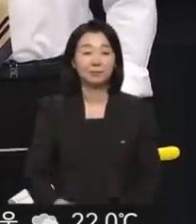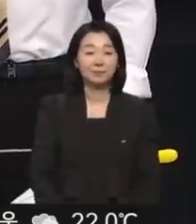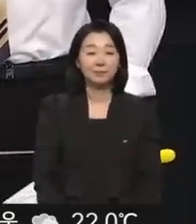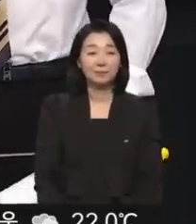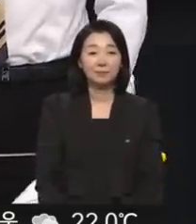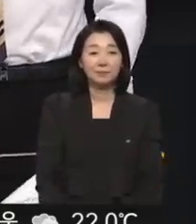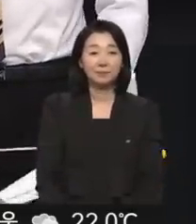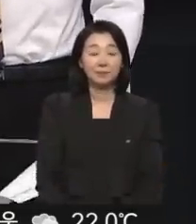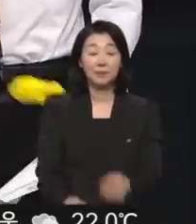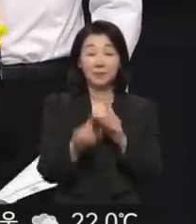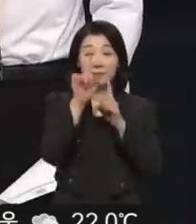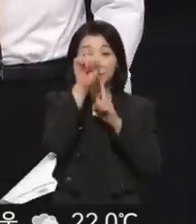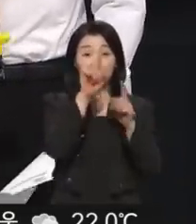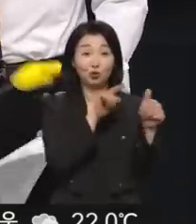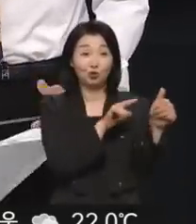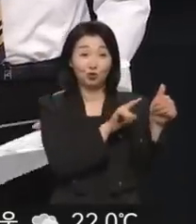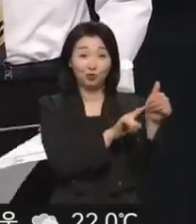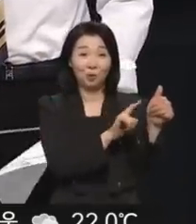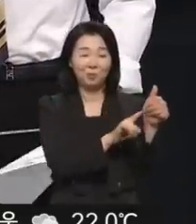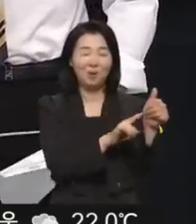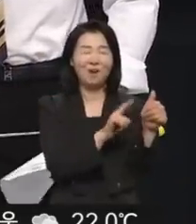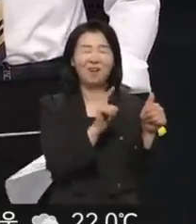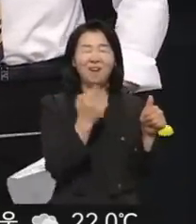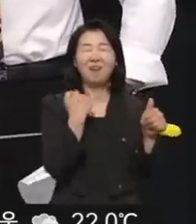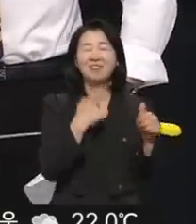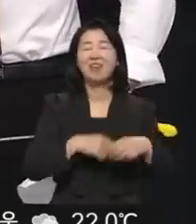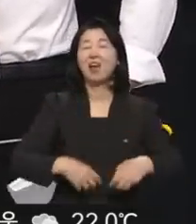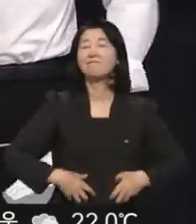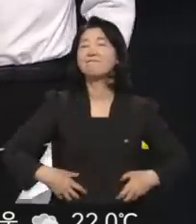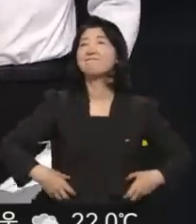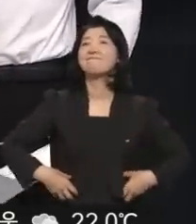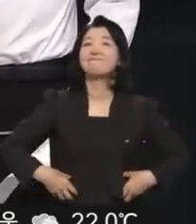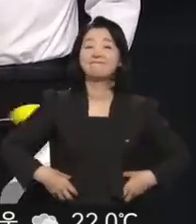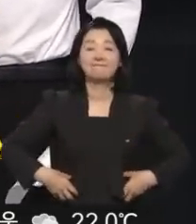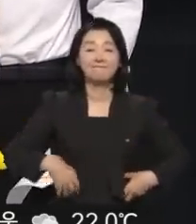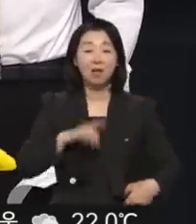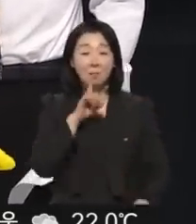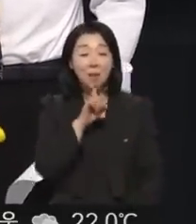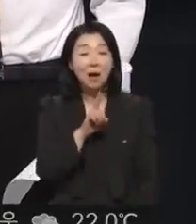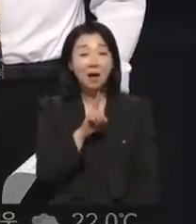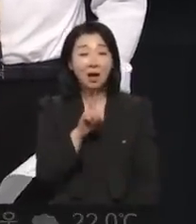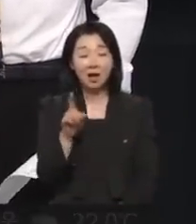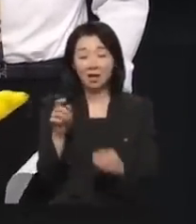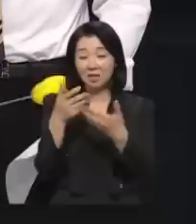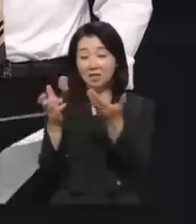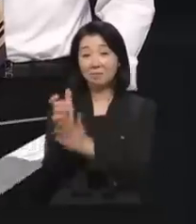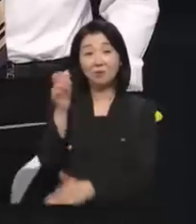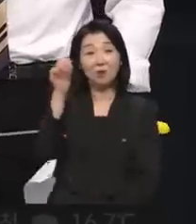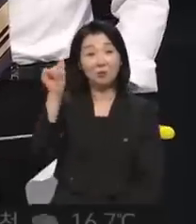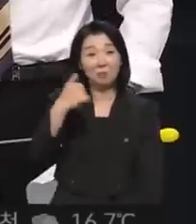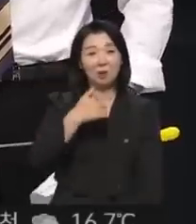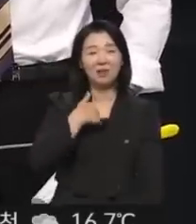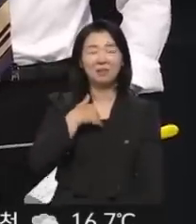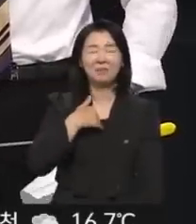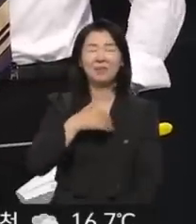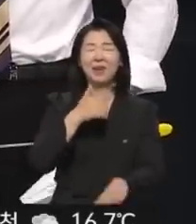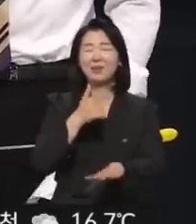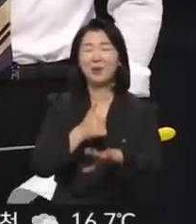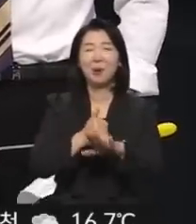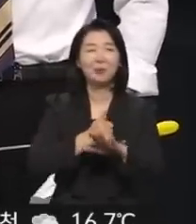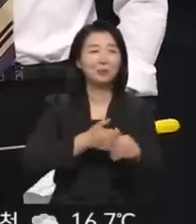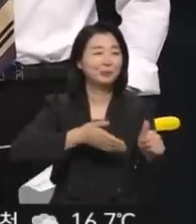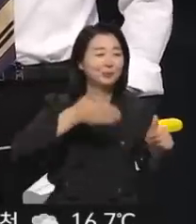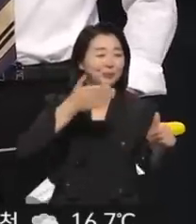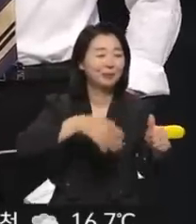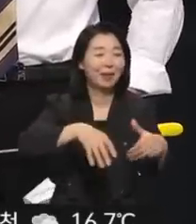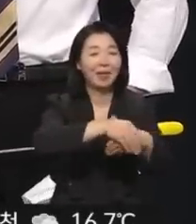국민의힘 이준석 전 대표 어제 배짱 전략을 구사 중이라고 설명드렸죠. 김기현 대표가 결국 자신에게 손 내밀 수밖에 없을